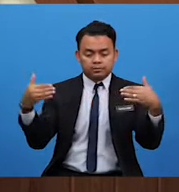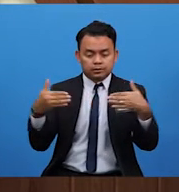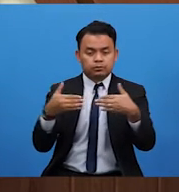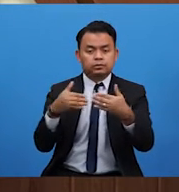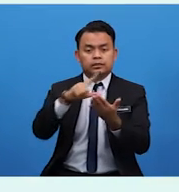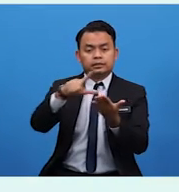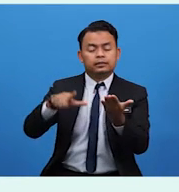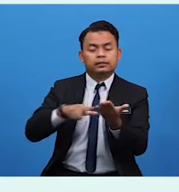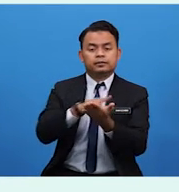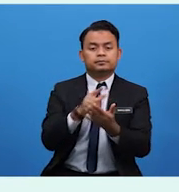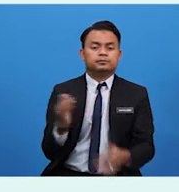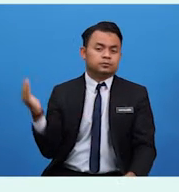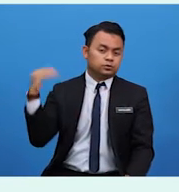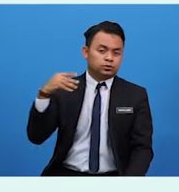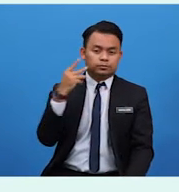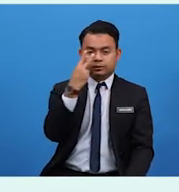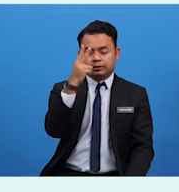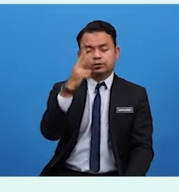Mari kita lihat.